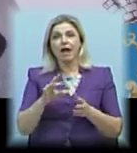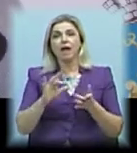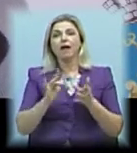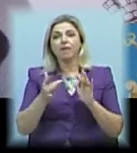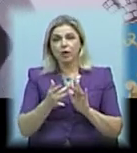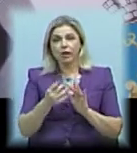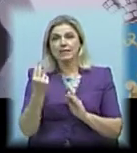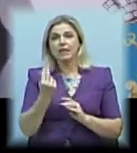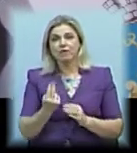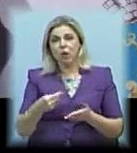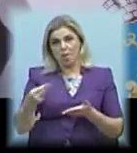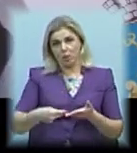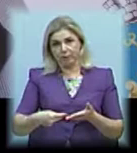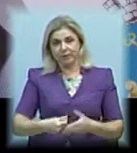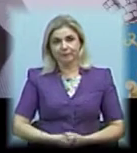електронного цифрового підпису.